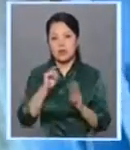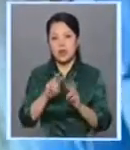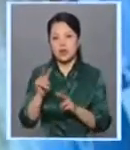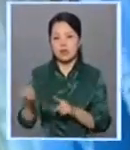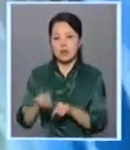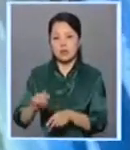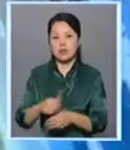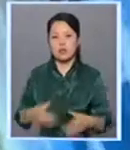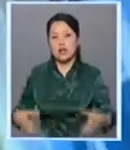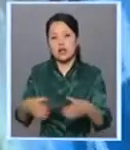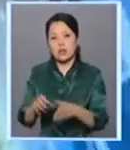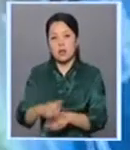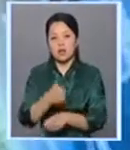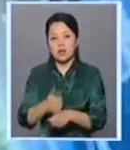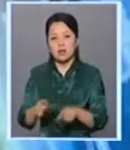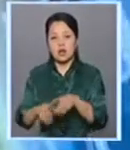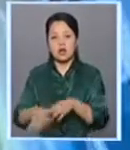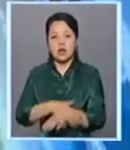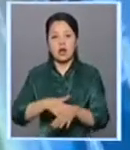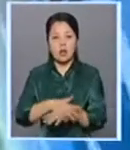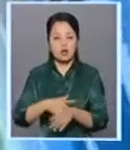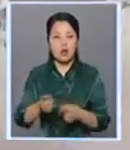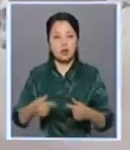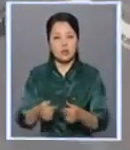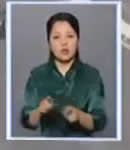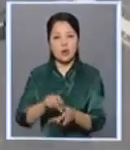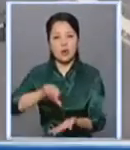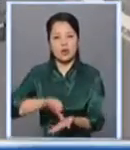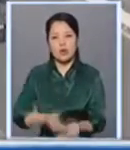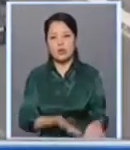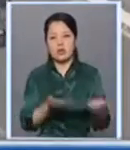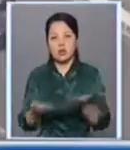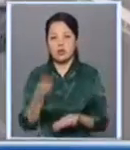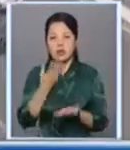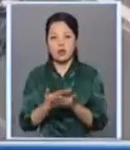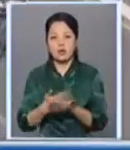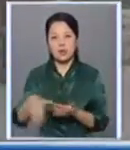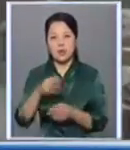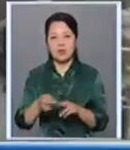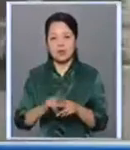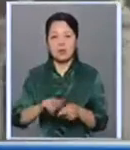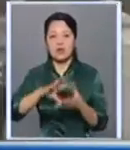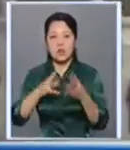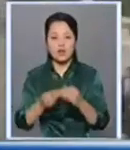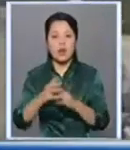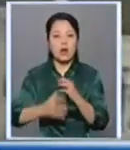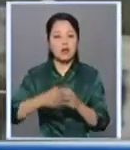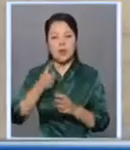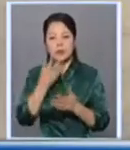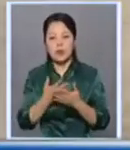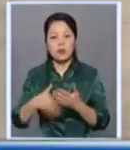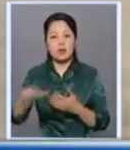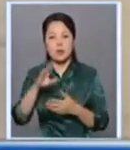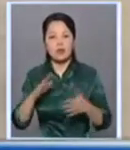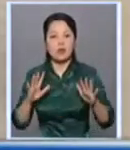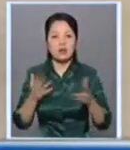бақылаушы мемлекеттер делегациясының басшылары, халықаралық ұйымдардың өкілдері де қатысты. Талқылау барысында өңірдегі және жалпы әлемдегі ағымдағы